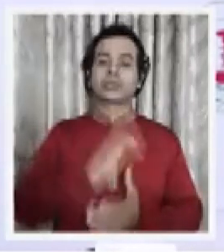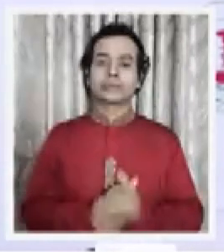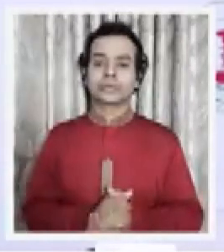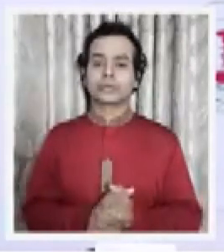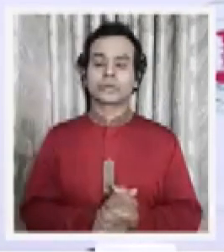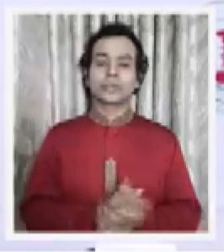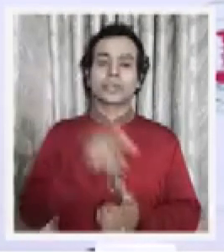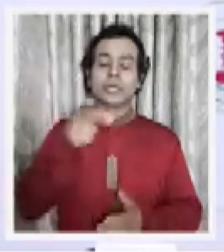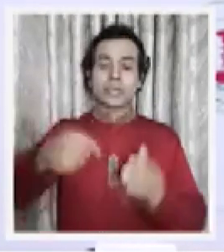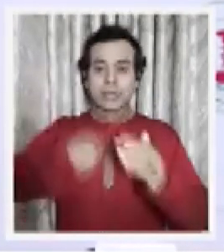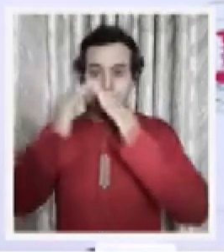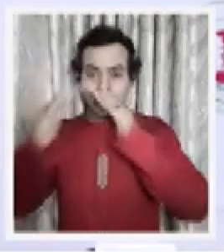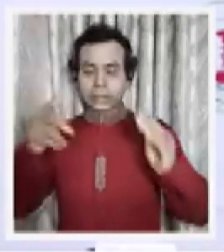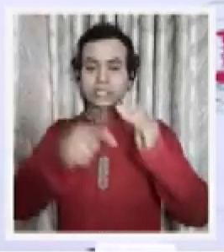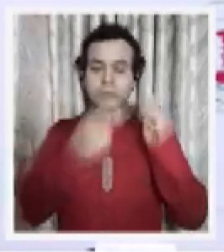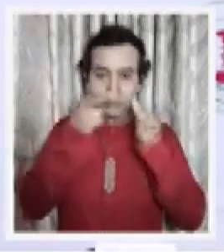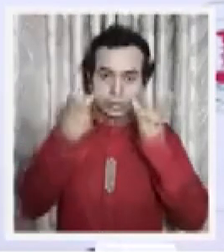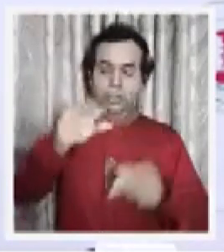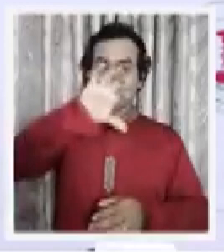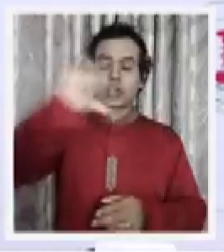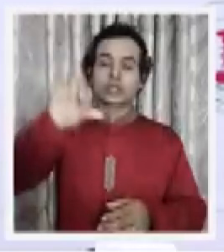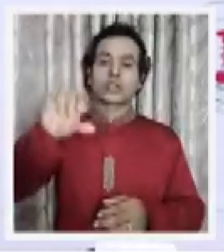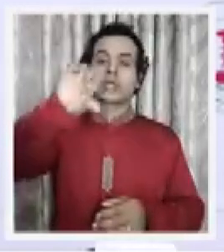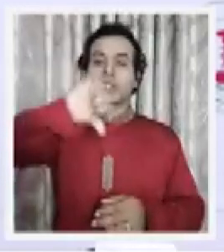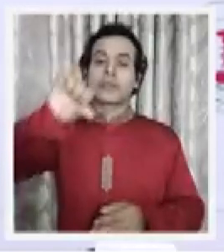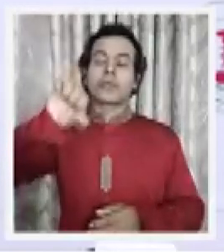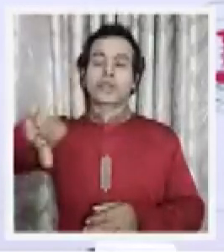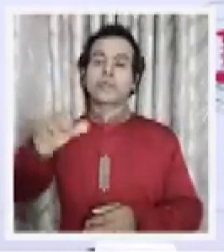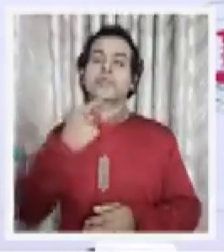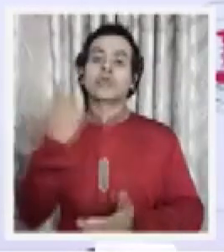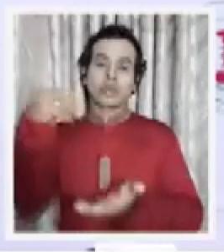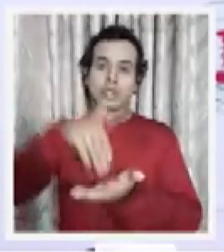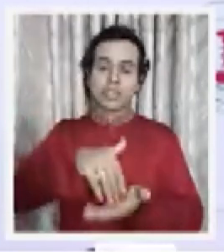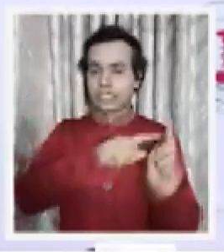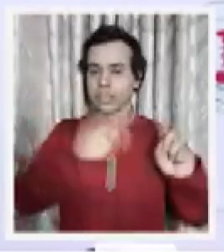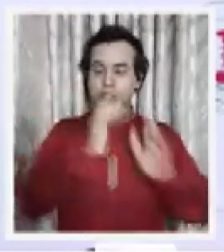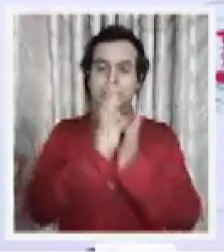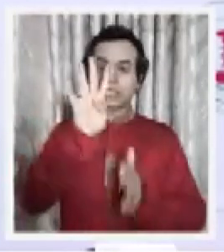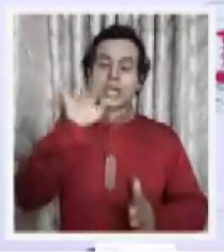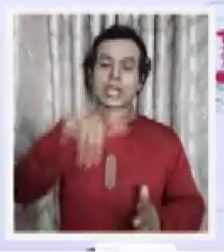18,825 জন। 24 ঘন্টায় কোয়ারেন্টাইনে যুক্ত হয়েছে 999 জন। এ পর্যন্ত কোয়ারেন্টাইন